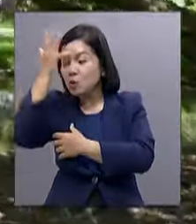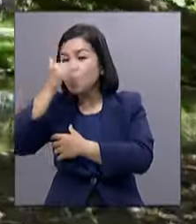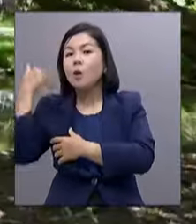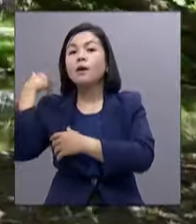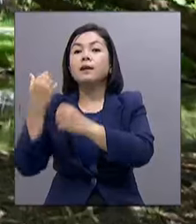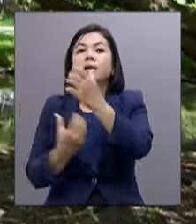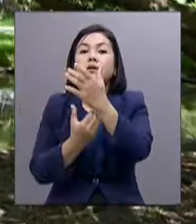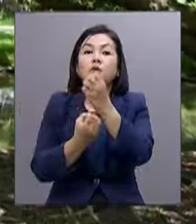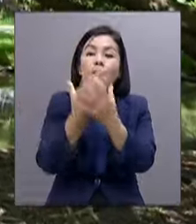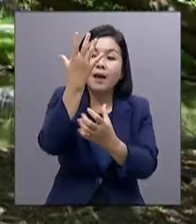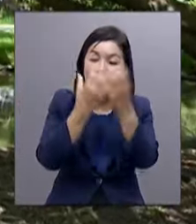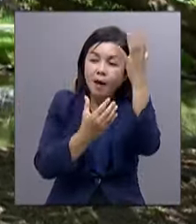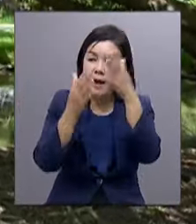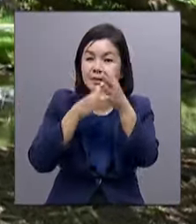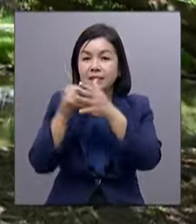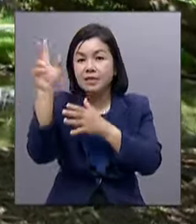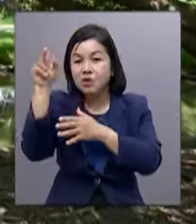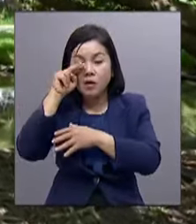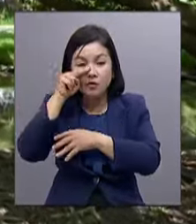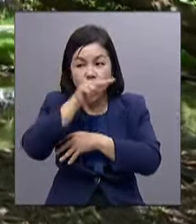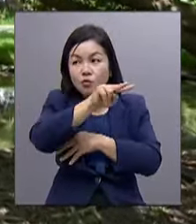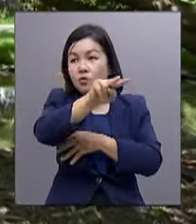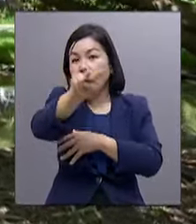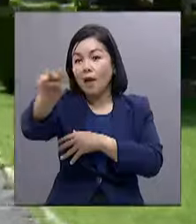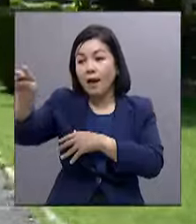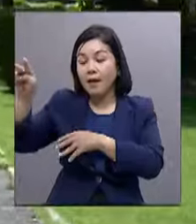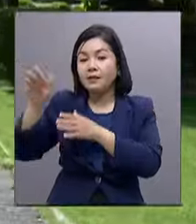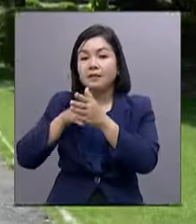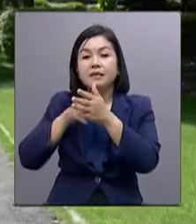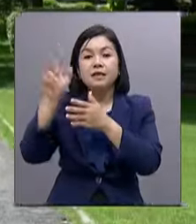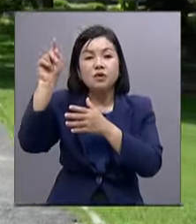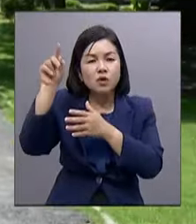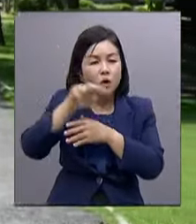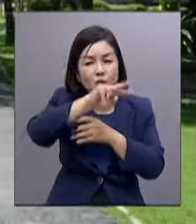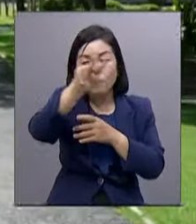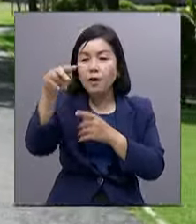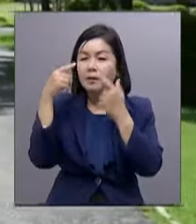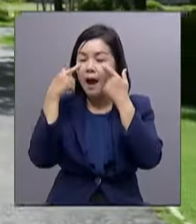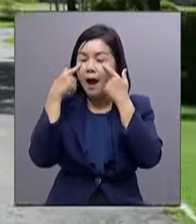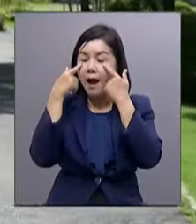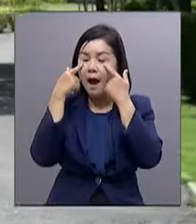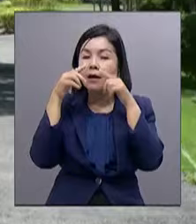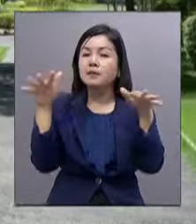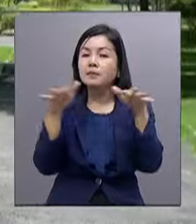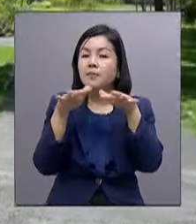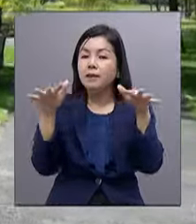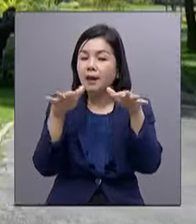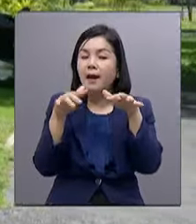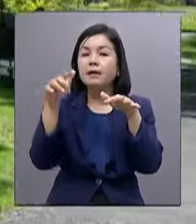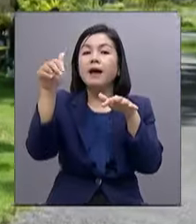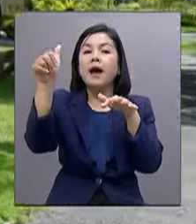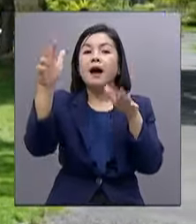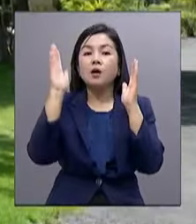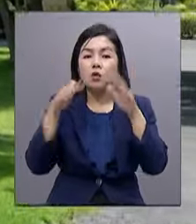แวดล้อมที่บริเวณรอบข้างเนี่ยก็จะเป็นสีเขียวทำให้สบายตาแล้วก็หลายคนที่เข้ามา